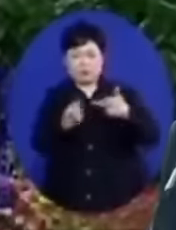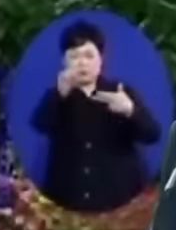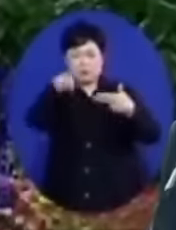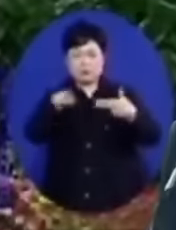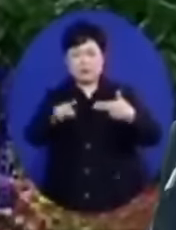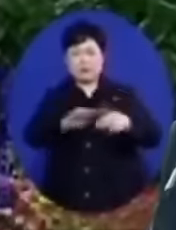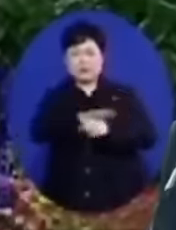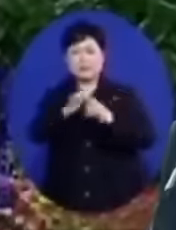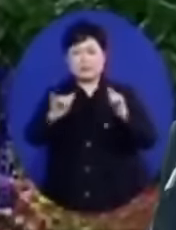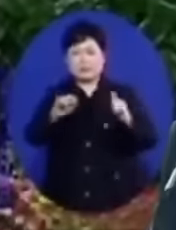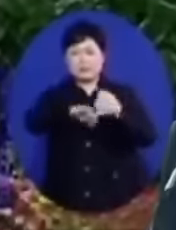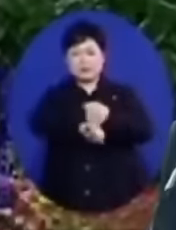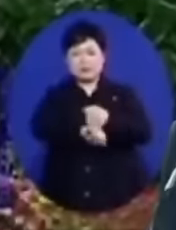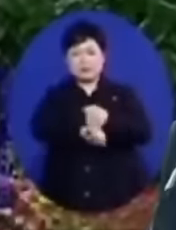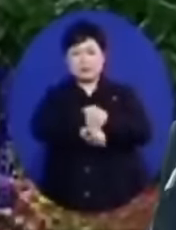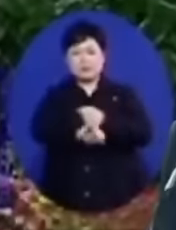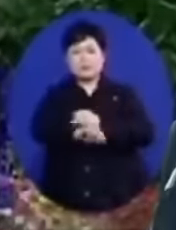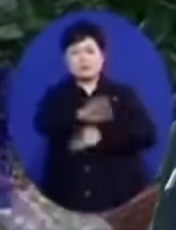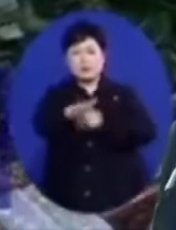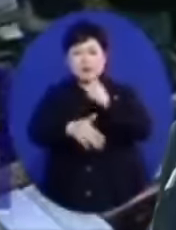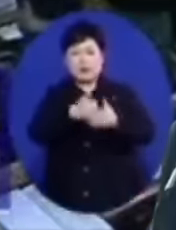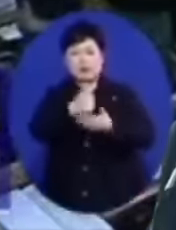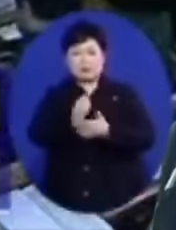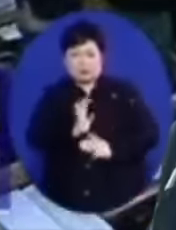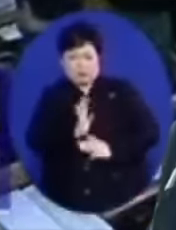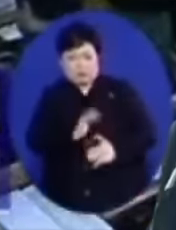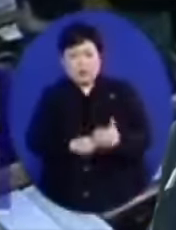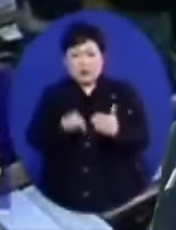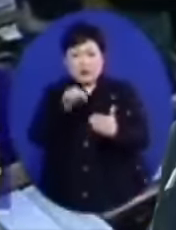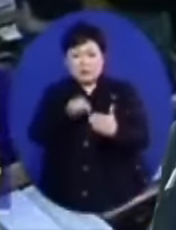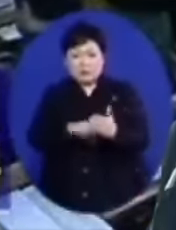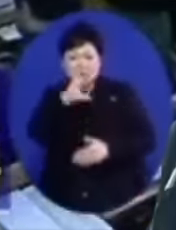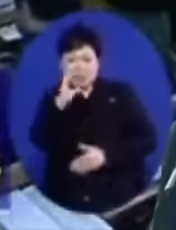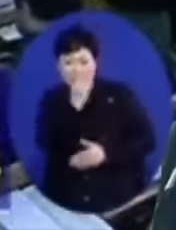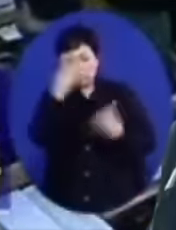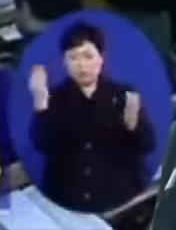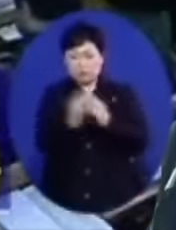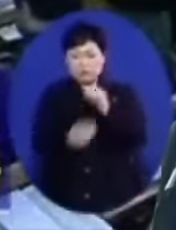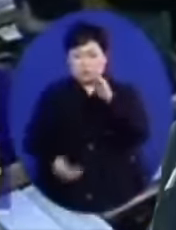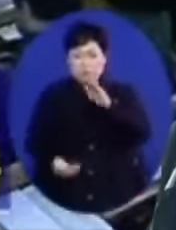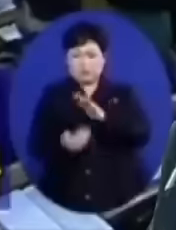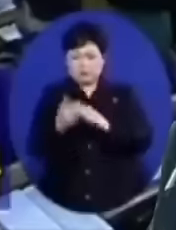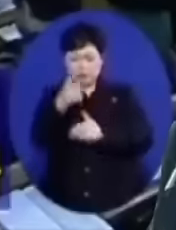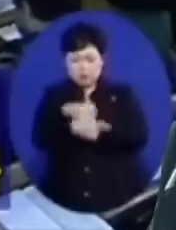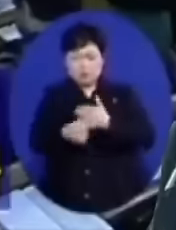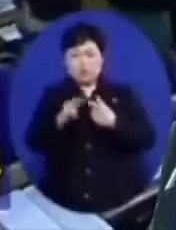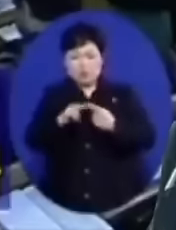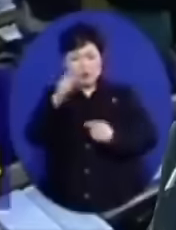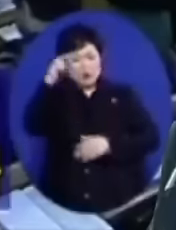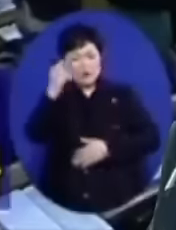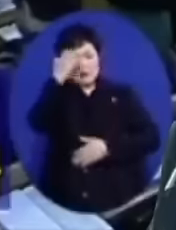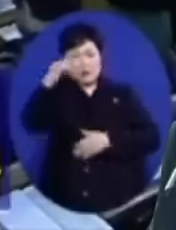가진 우리는 우리 하나님을 두려워하는 가운데 거룩함을 온전히 이루어 육과 영의 온갖 더러운